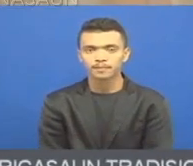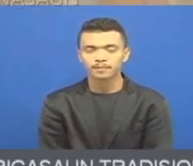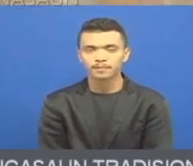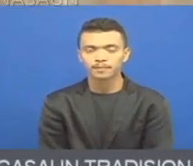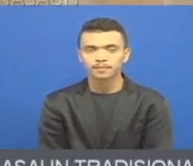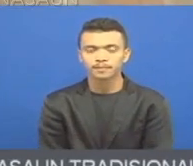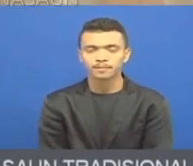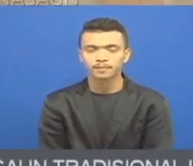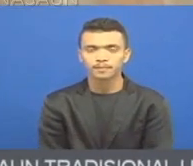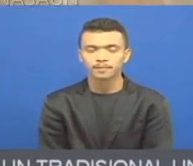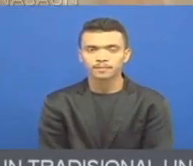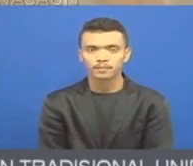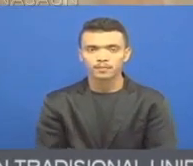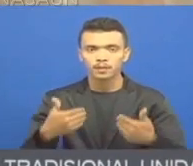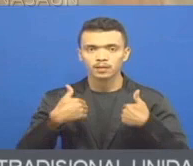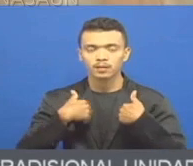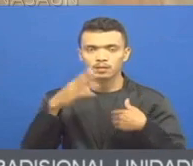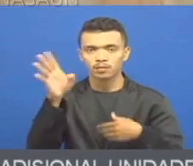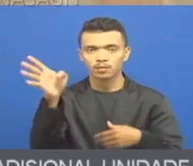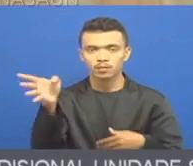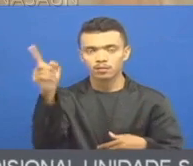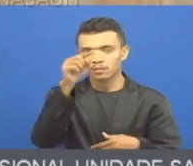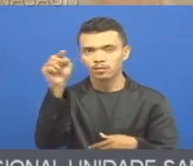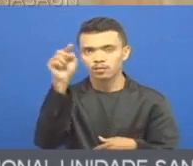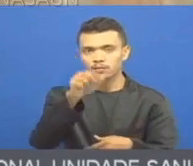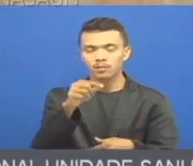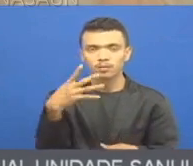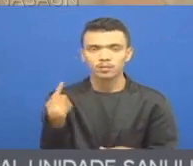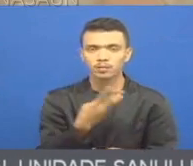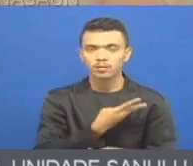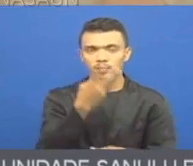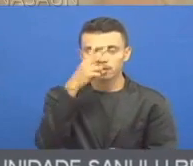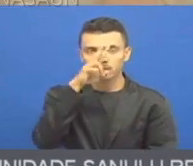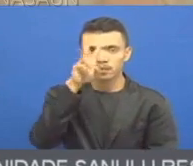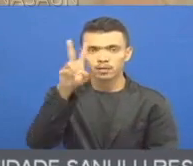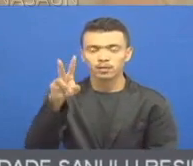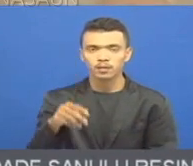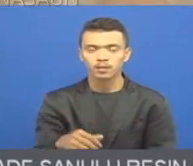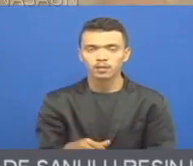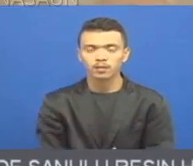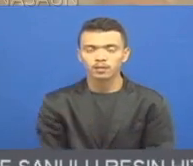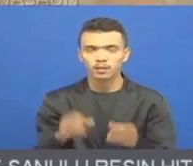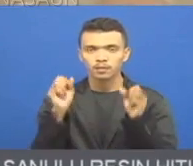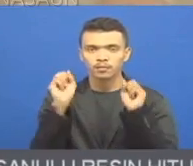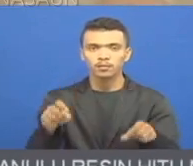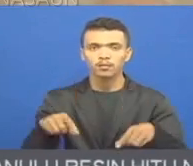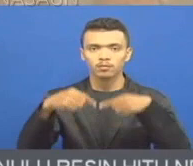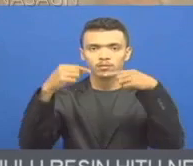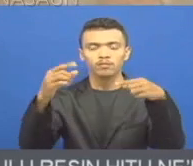ia 40% dan sane dahare lina mejeten sami tabele fo